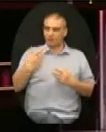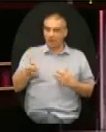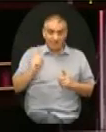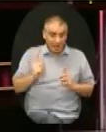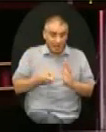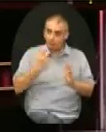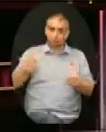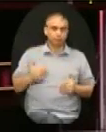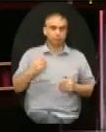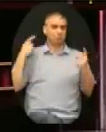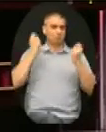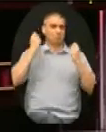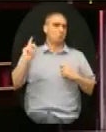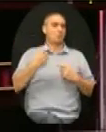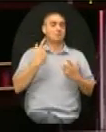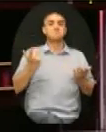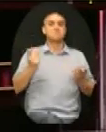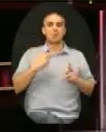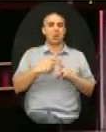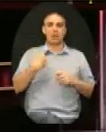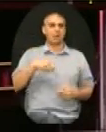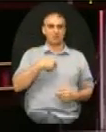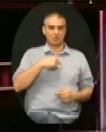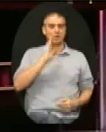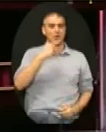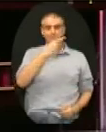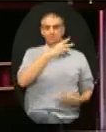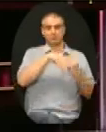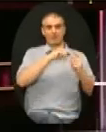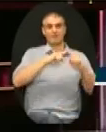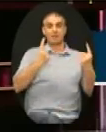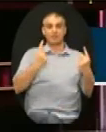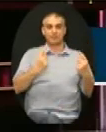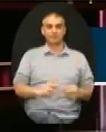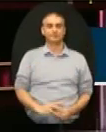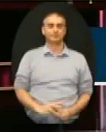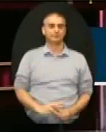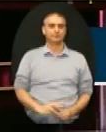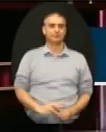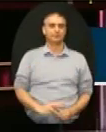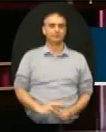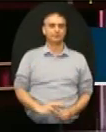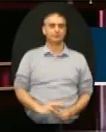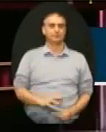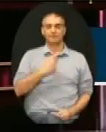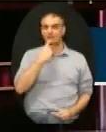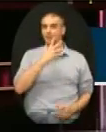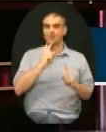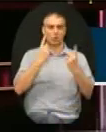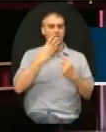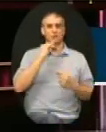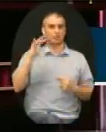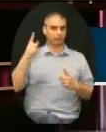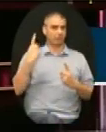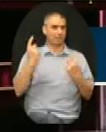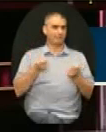זה. הפעם העזיבה שלהם הפתיעה אותנו כאמור, אבל לא רק אותנו, גם את המעורבים האחרים. מתייחס גם לנסיעה ביהודה ושומרון. אחד מהדברים זה הפרסום